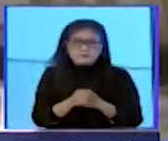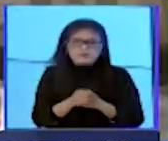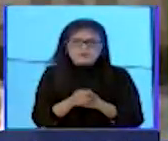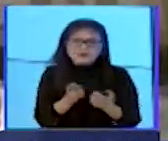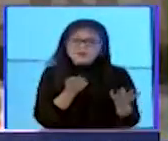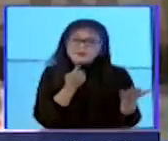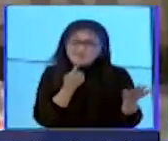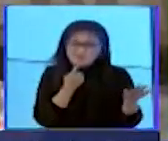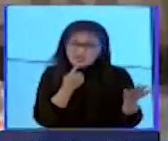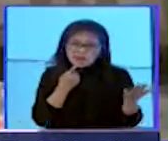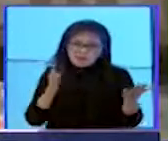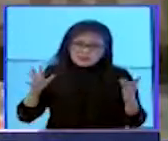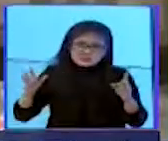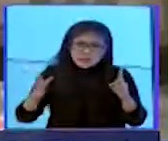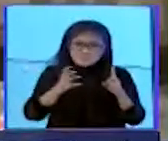pencapaian-pencapaian